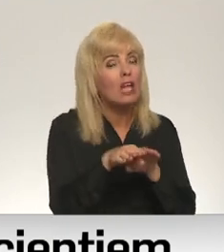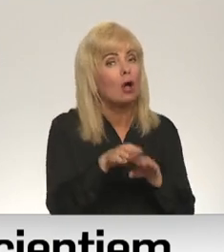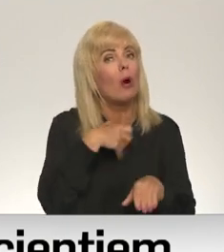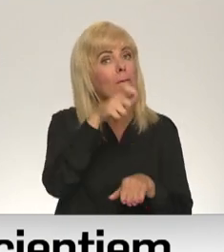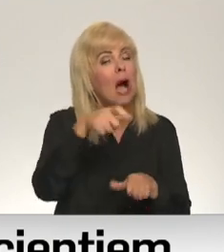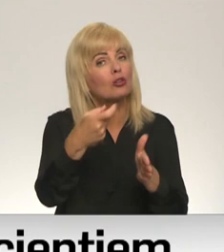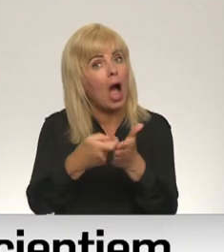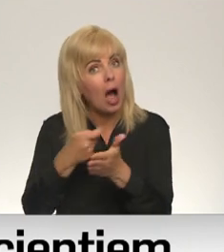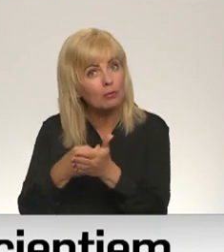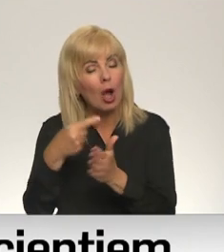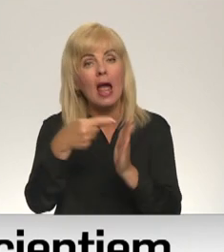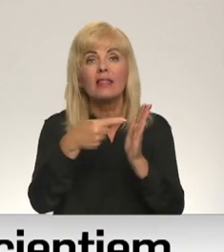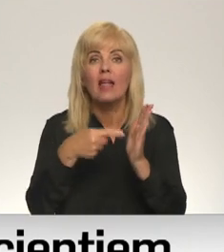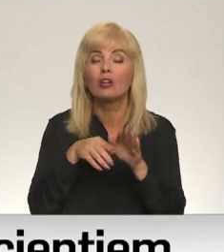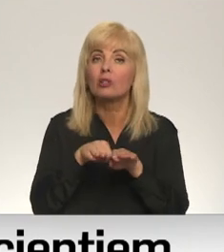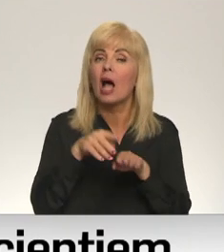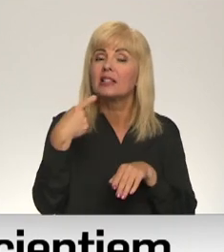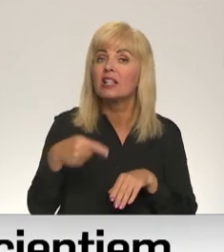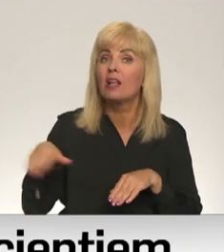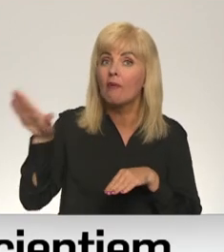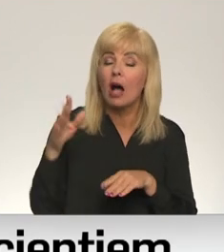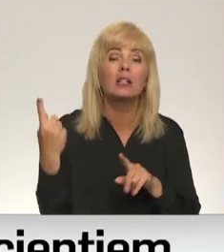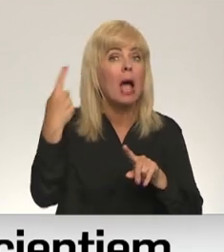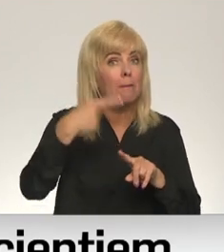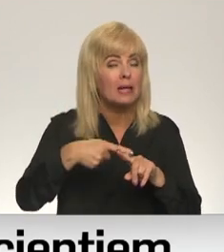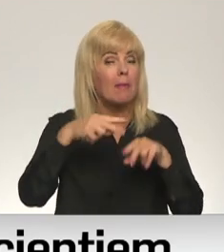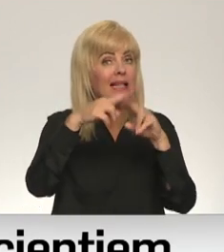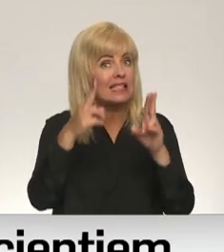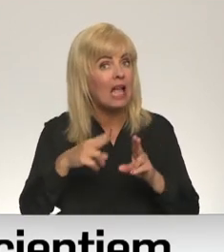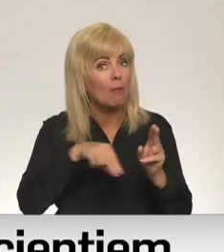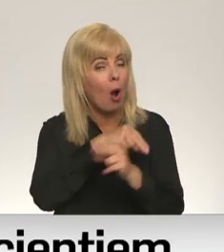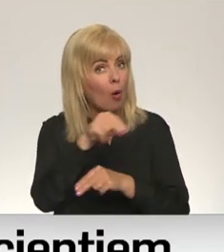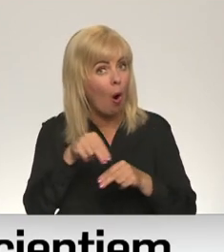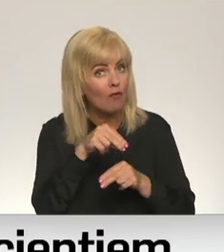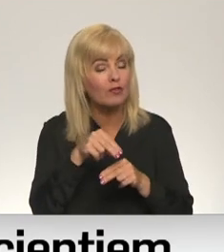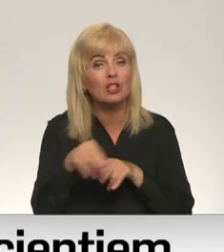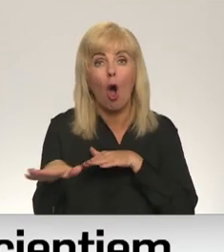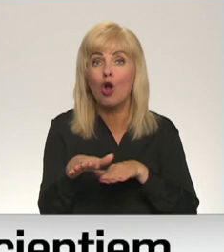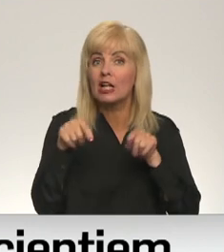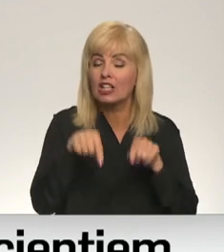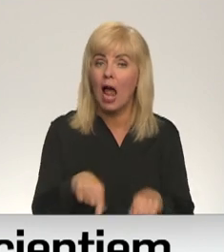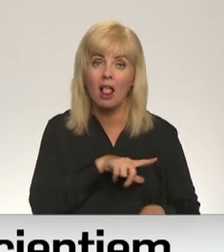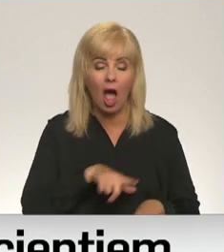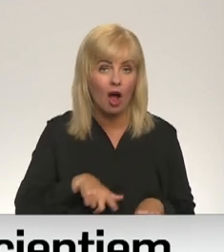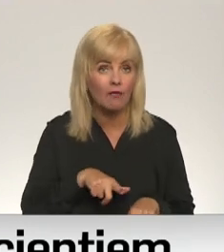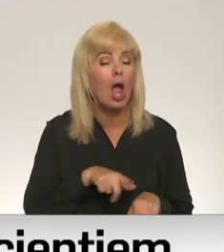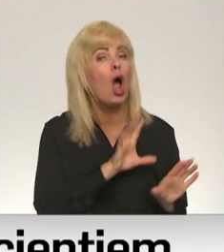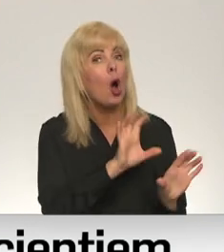lai datus varētu salīdzināt ar citām valstīm. Šī bija pirmā starptautiska konference, kas rīkot Latvijā un kurā uzsver rūpes